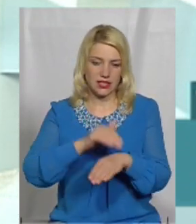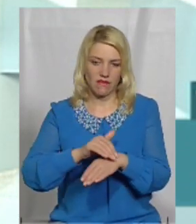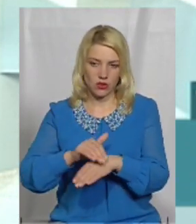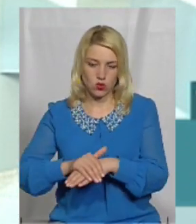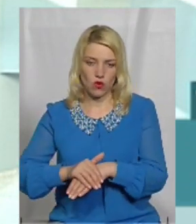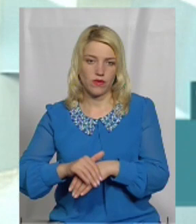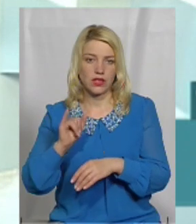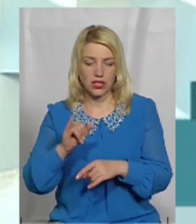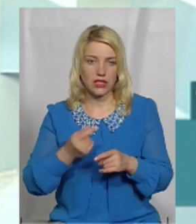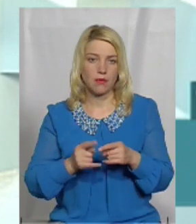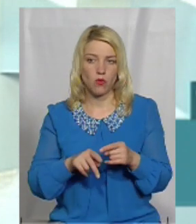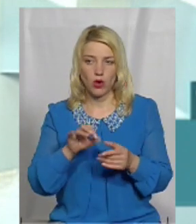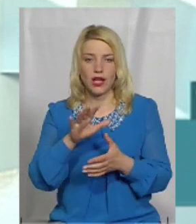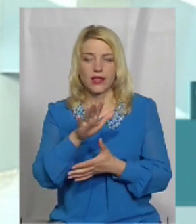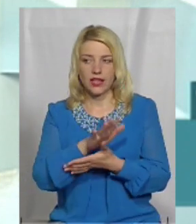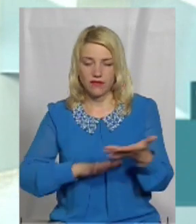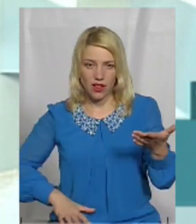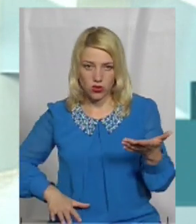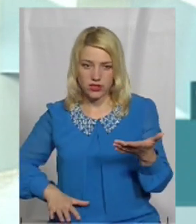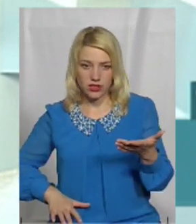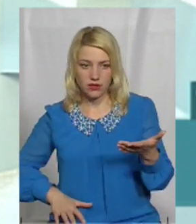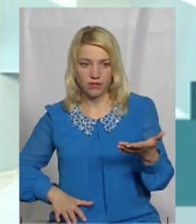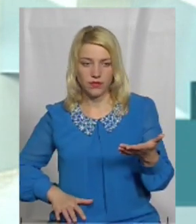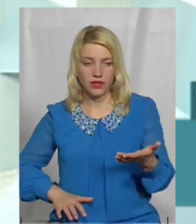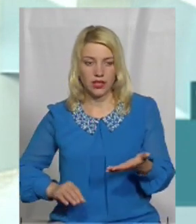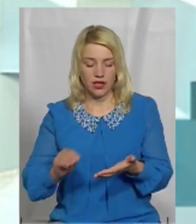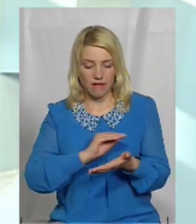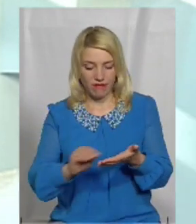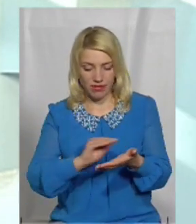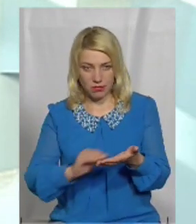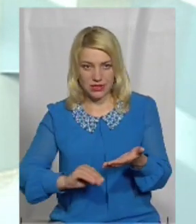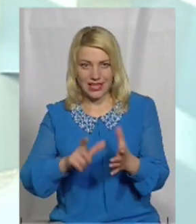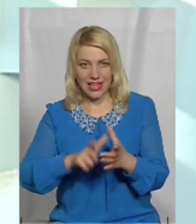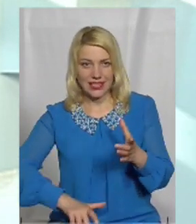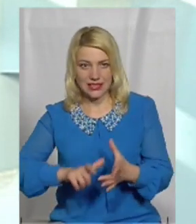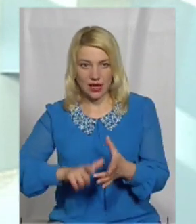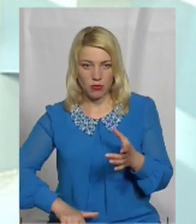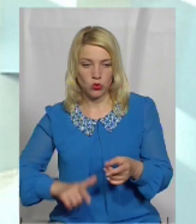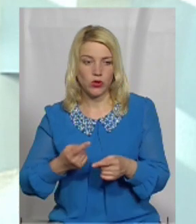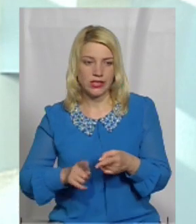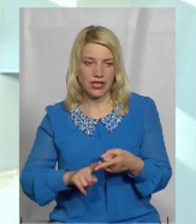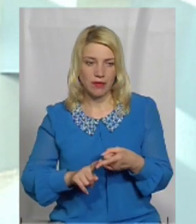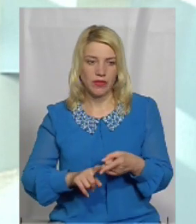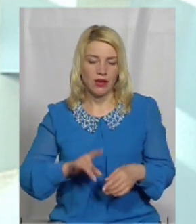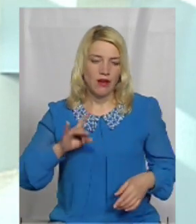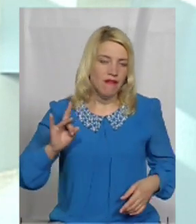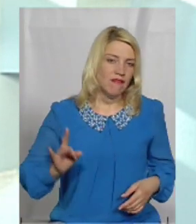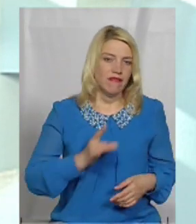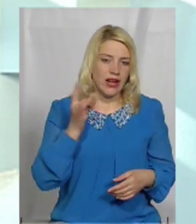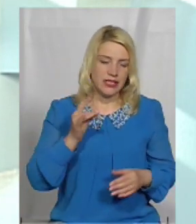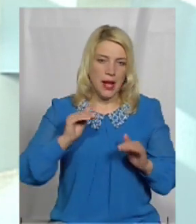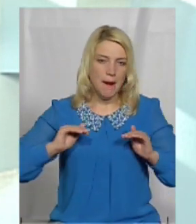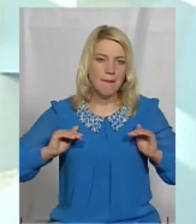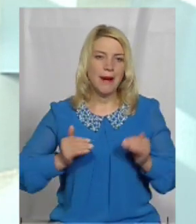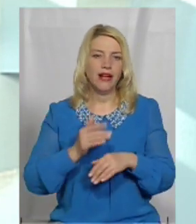Тобто по тривалості виписки цього рецепту це в рази